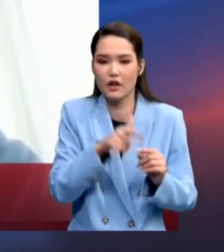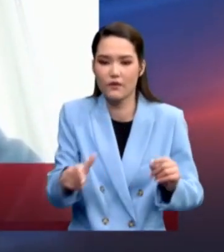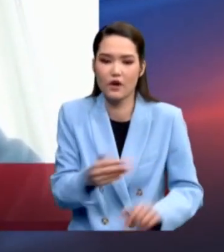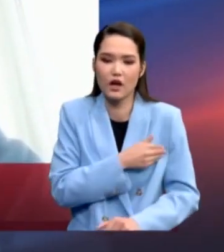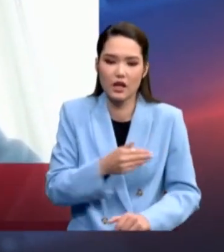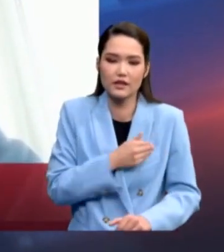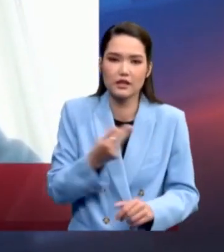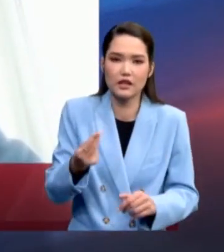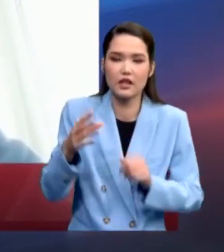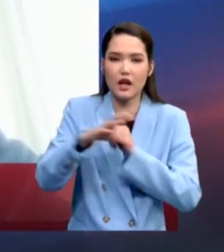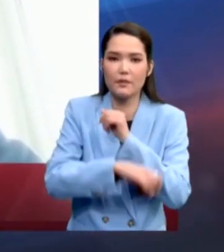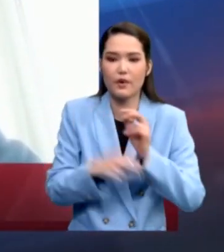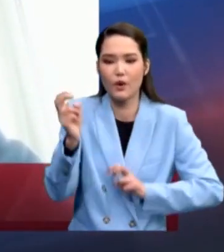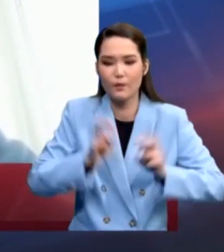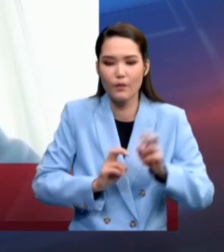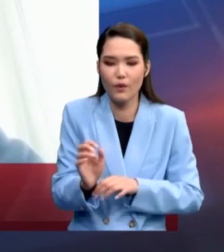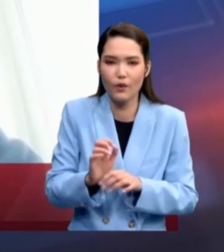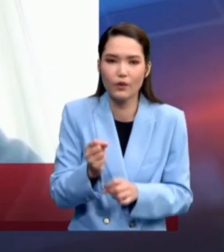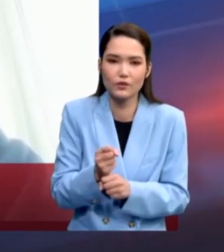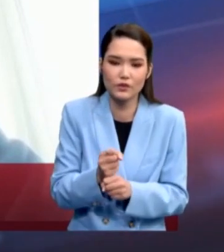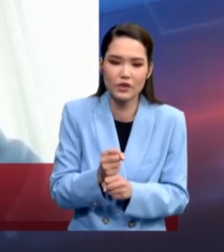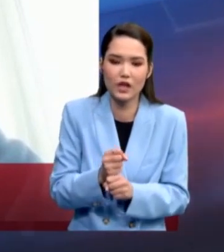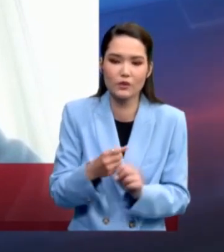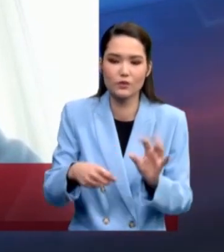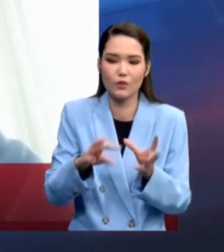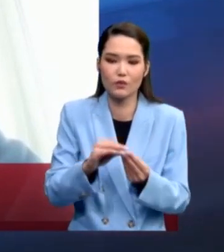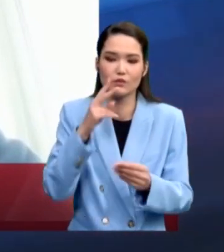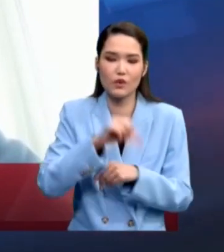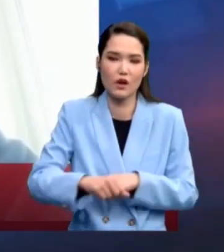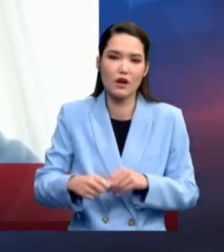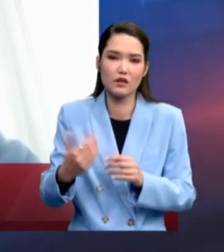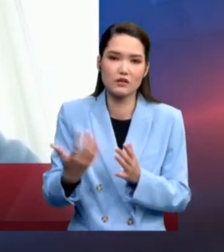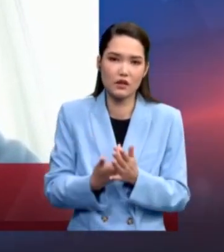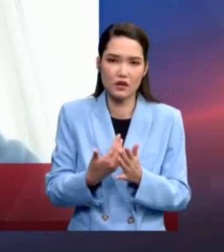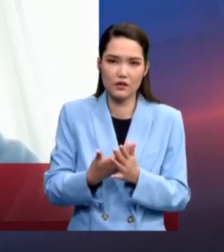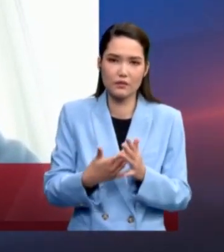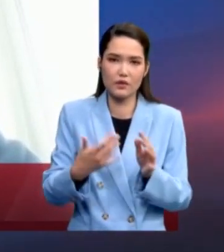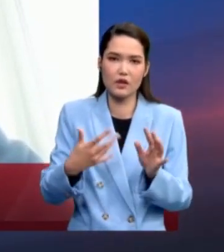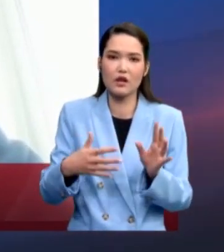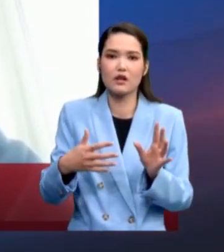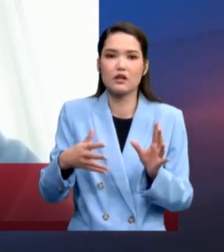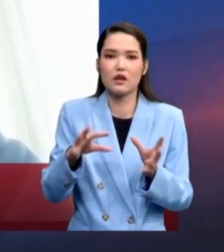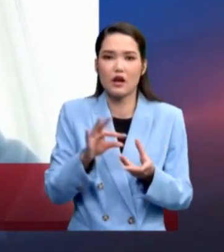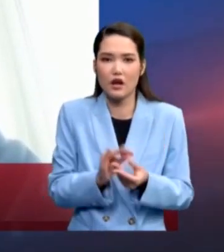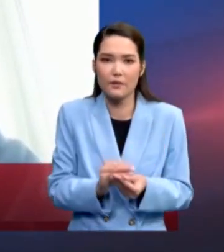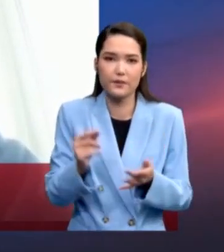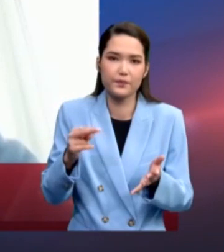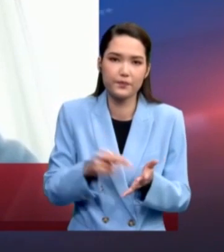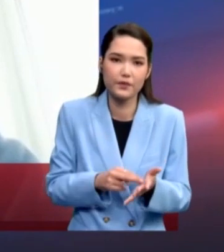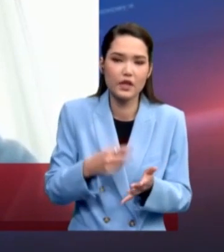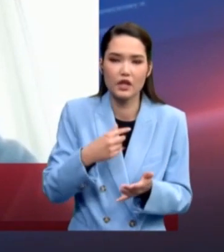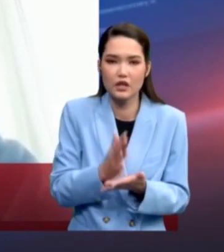деньги, какие-нибудь производства бы строились, какая-нибудь модернизация инфраструктуры проводилась, да, что-нибудь новенькое.